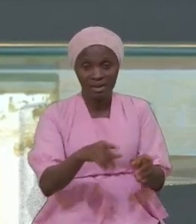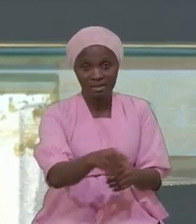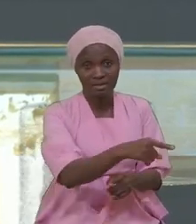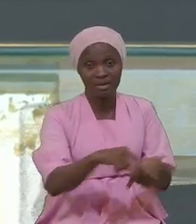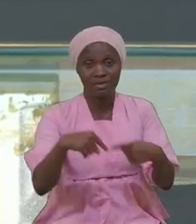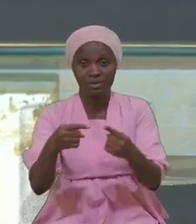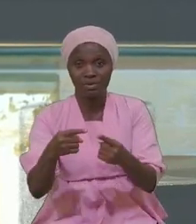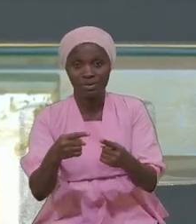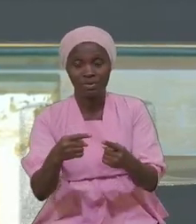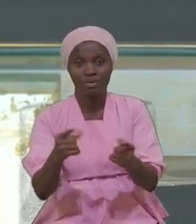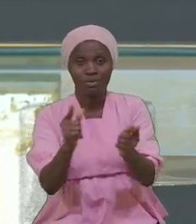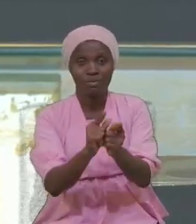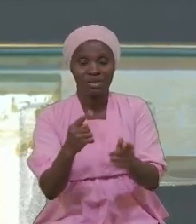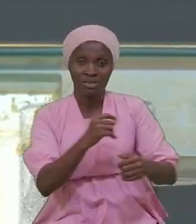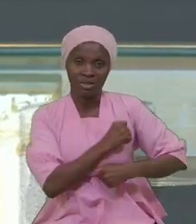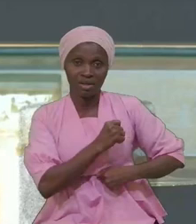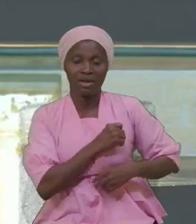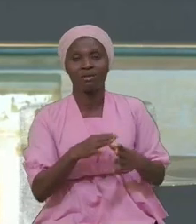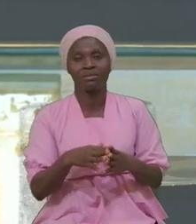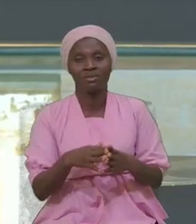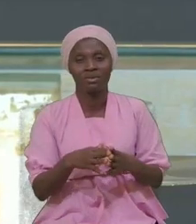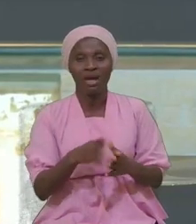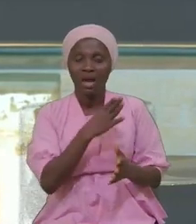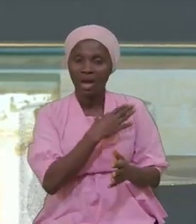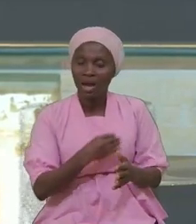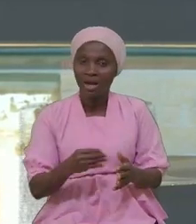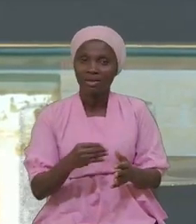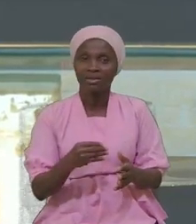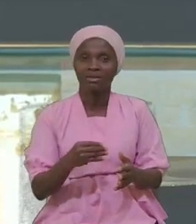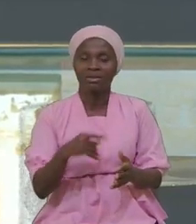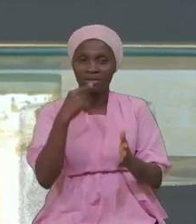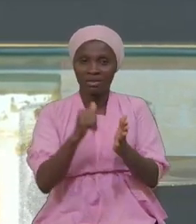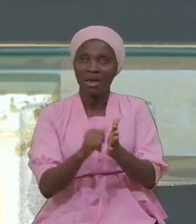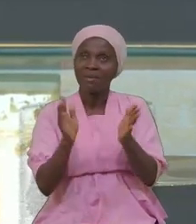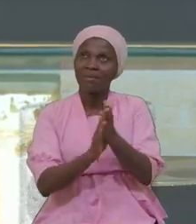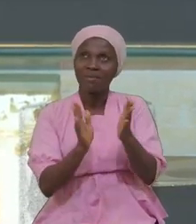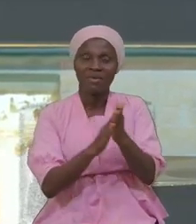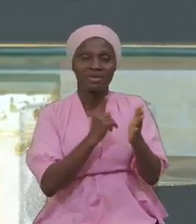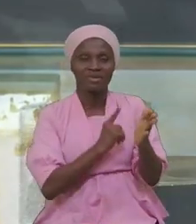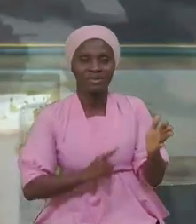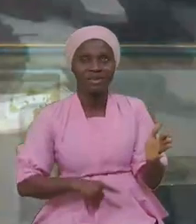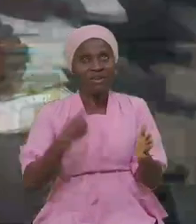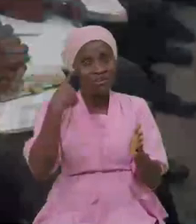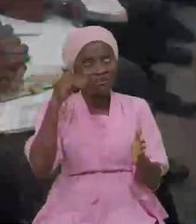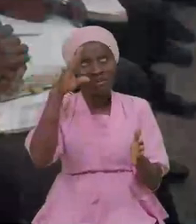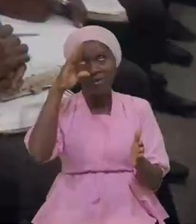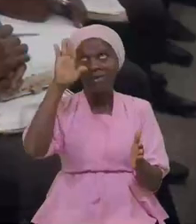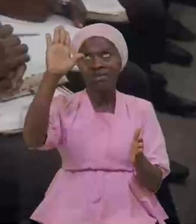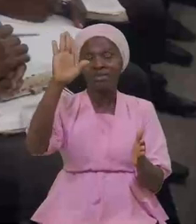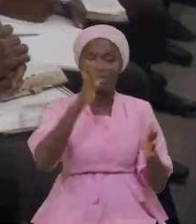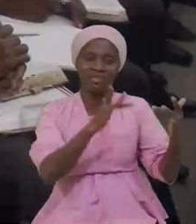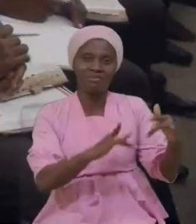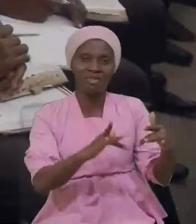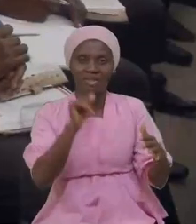célébraient l'Éternel et disaient, louez l'Éternel car sa miséricorde durera toujours. Louez l'Éternel, car sa